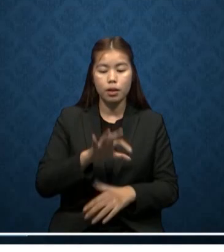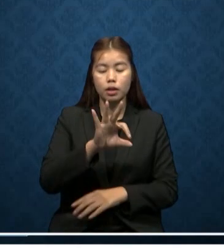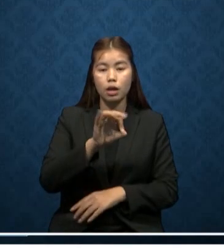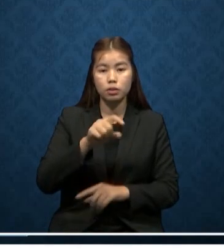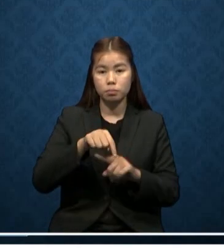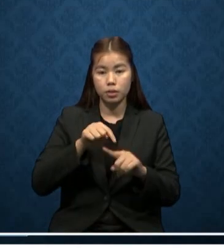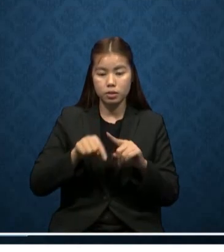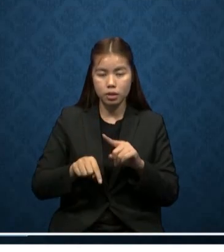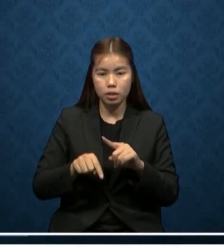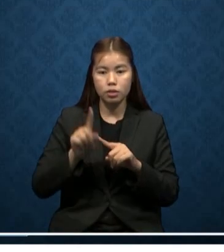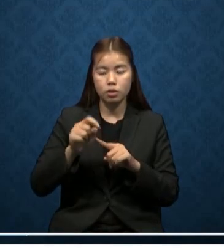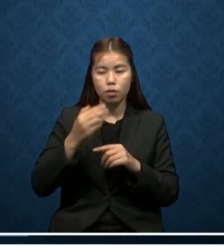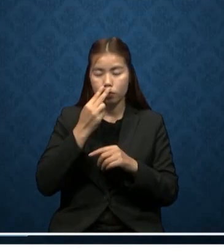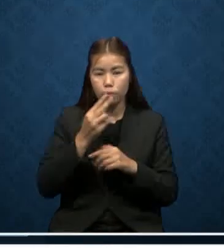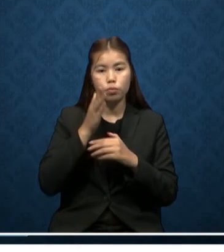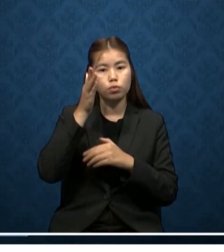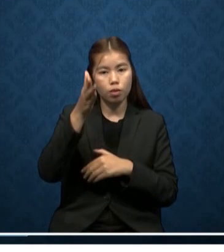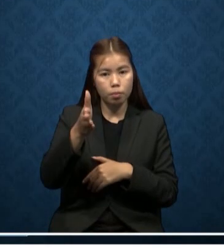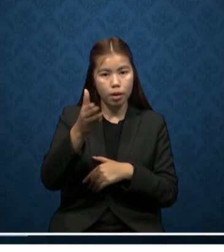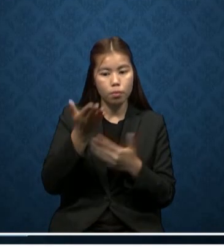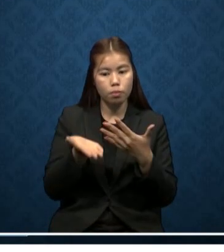ก็ต้องดูผลต่อไปนะ